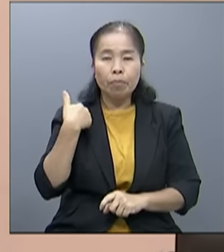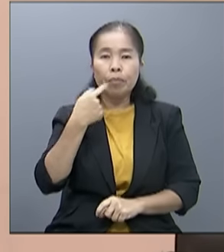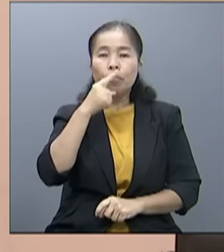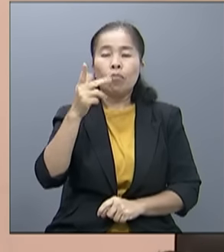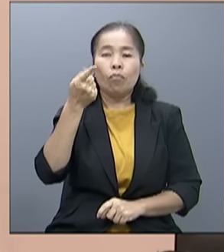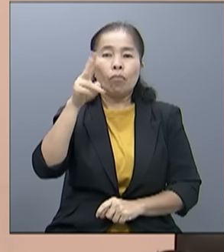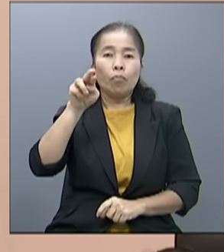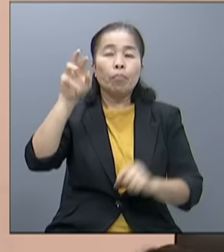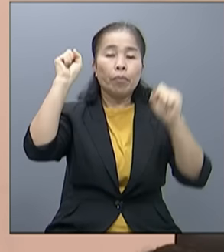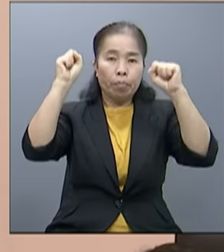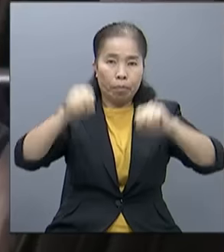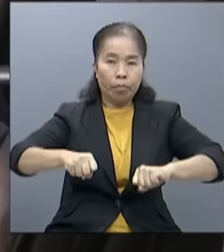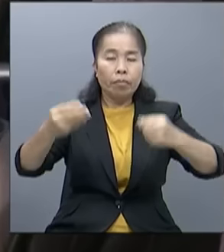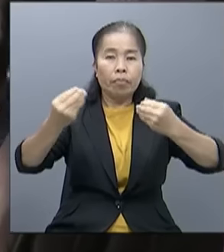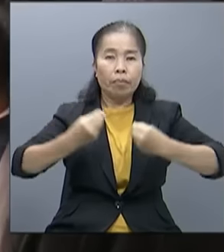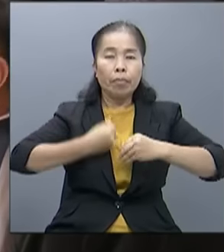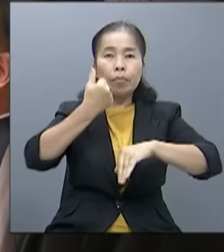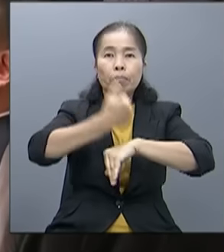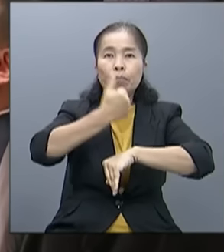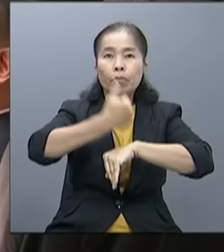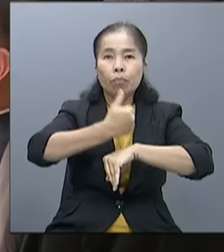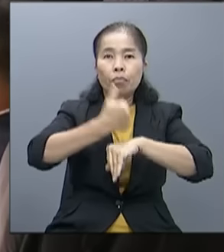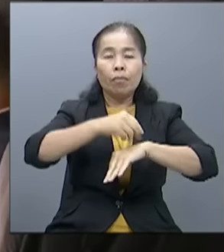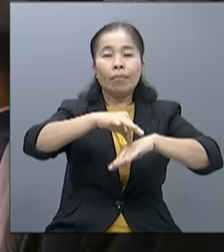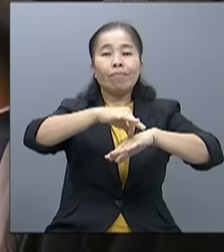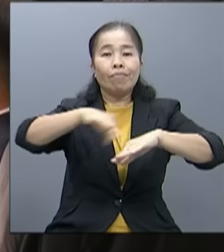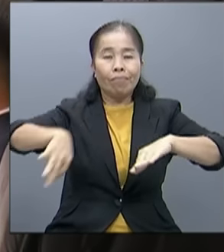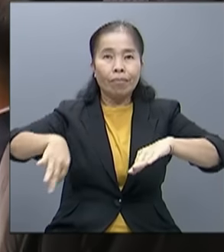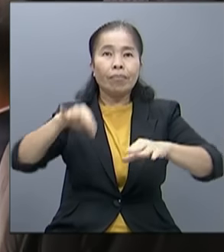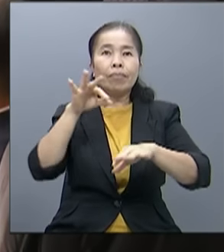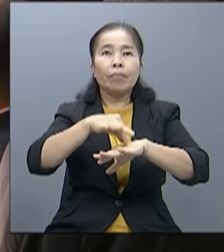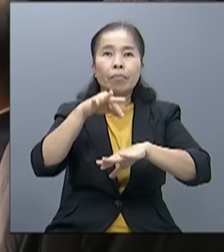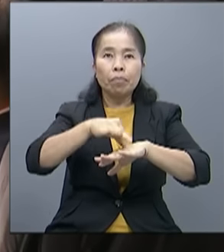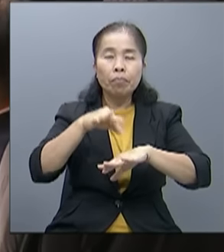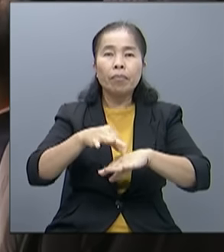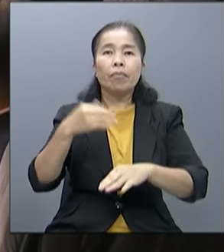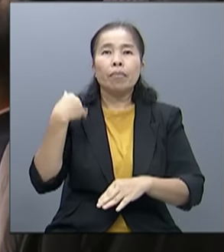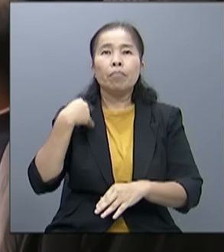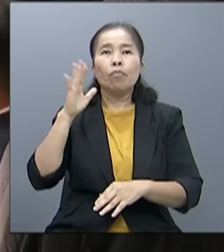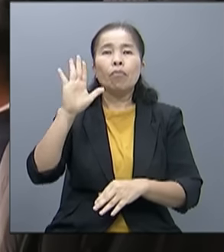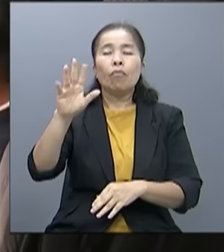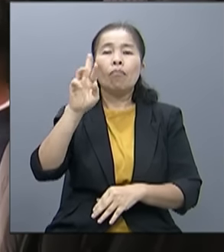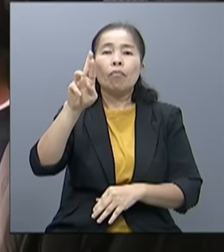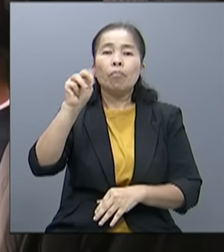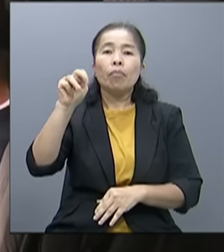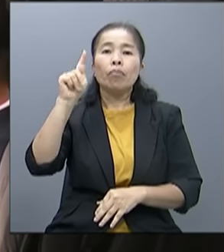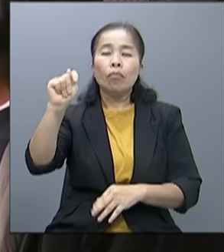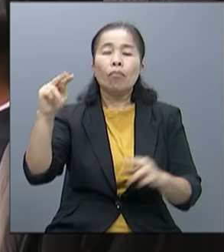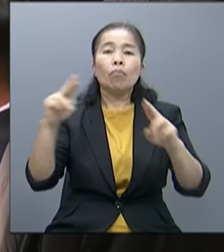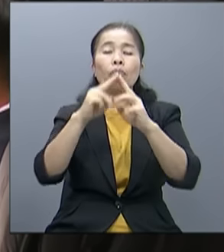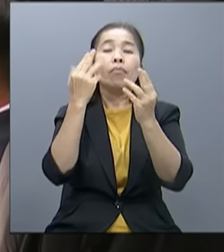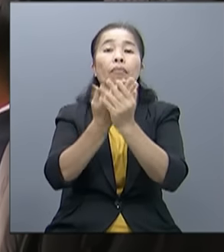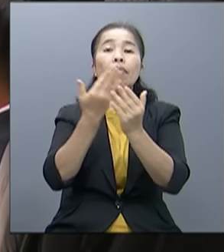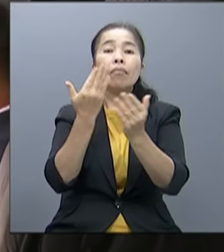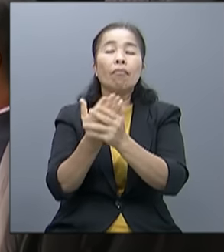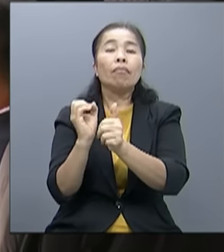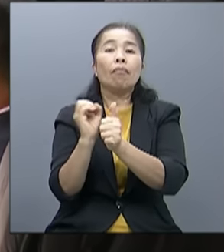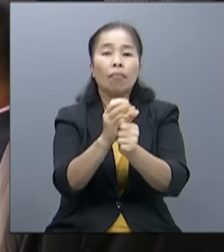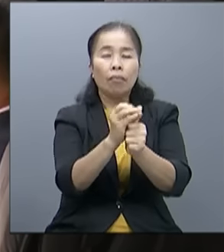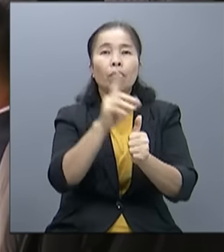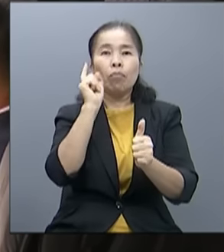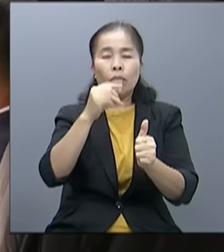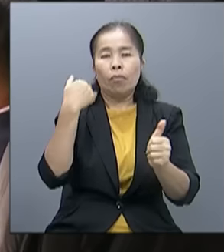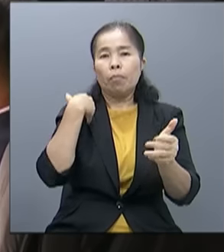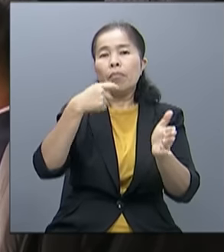มติให้ผู้ว่าการทปทออกจากตำแหน่งตามคำแนะนำของรัฐมนตรีว่าการกระทรวงการคลังต้องมีเหตุ